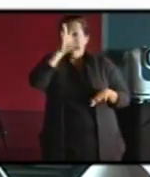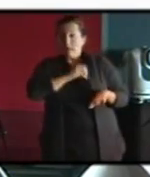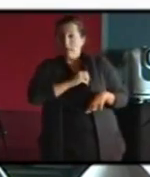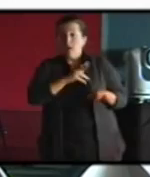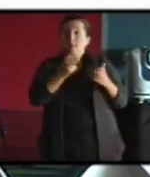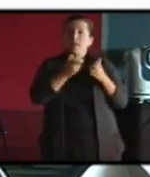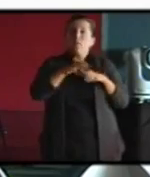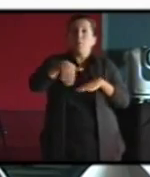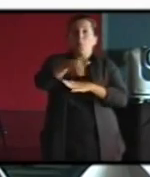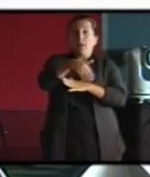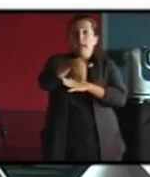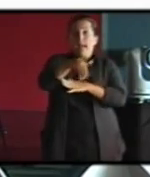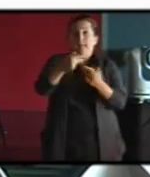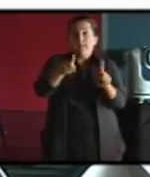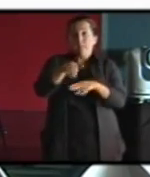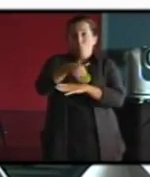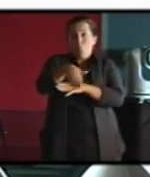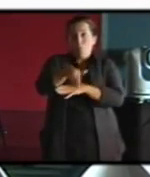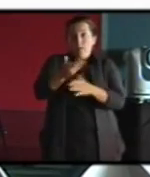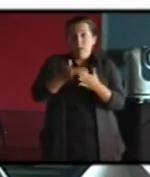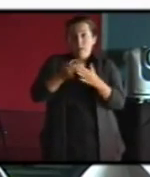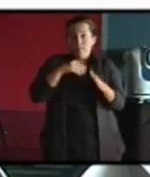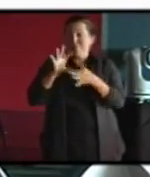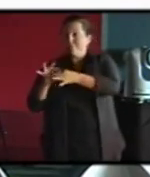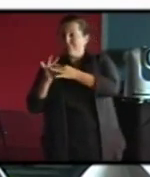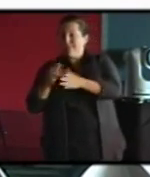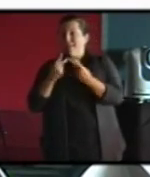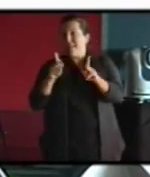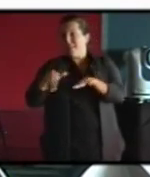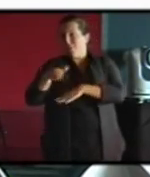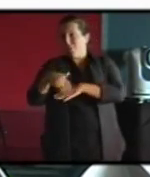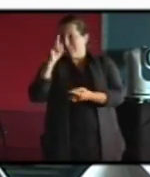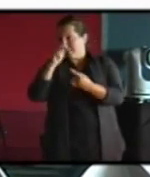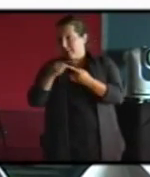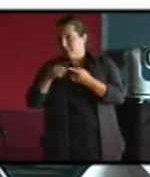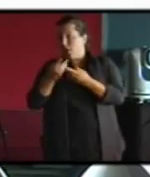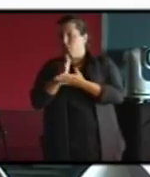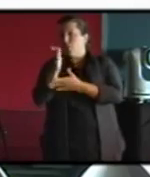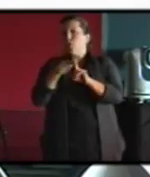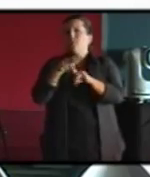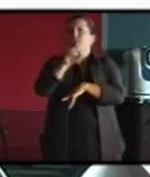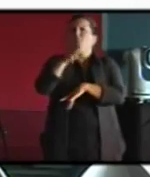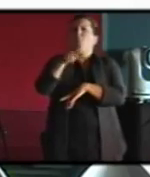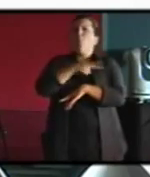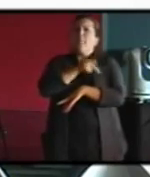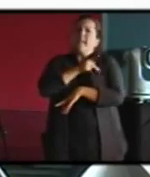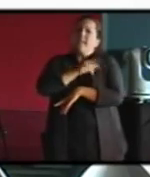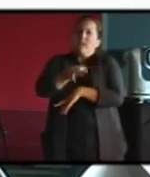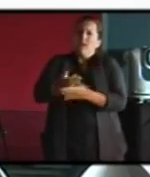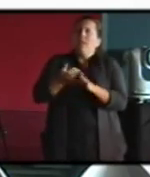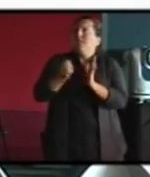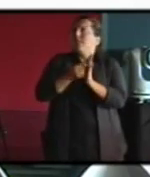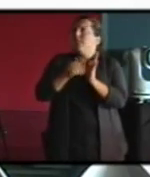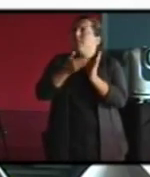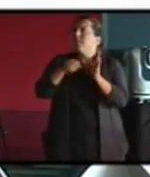par exemple, à Montpellier. On travaille actuellement pour la ville de Montpellier sur un projet urbain, et on travaille sur un secteur qui s'appelle Euromédecine, donc créé dans les